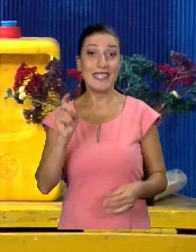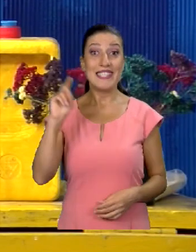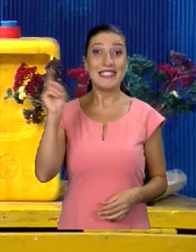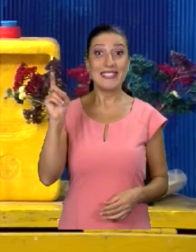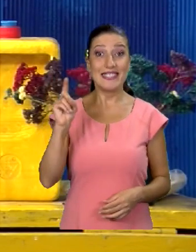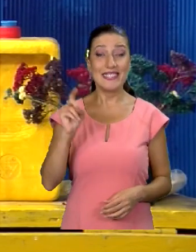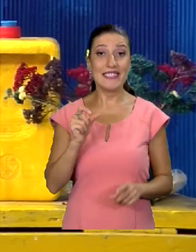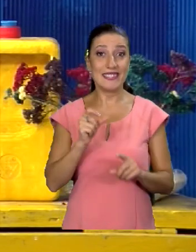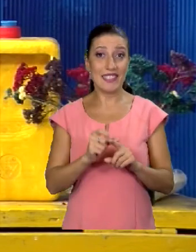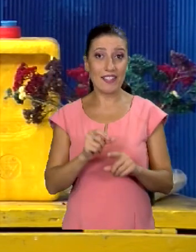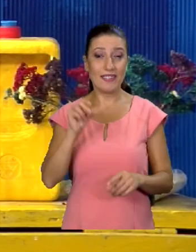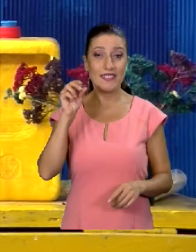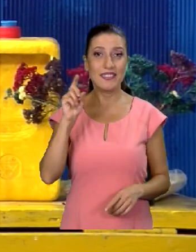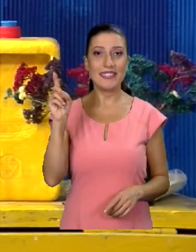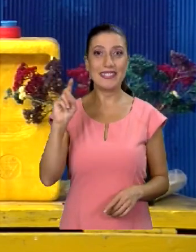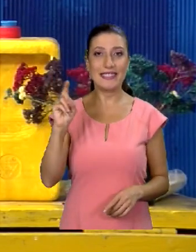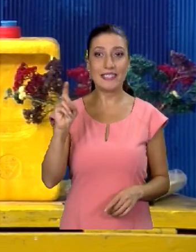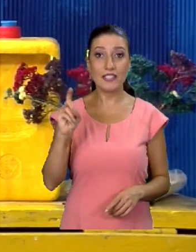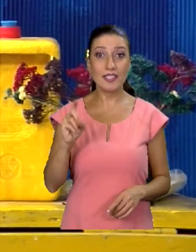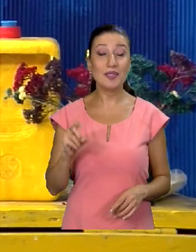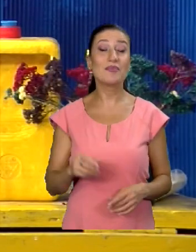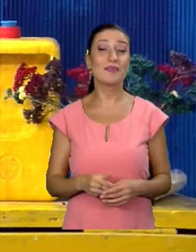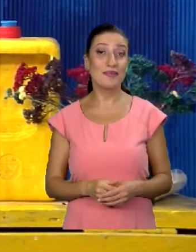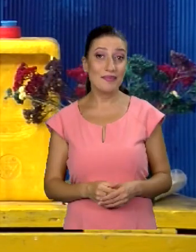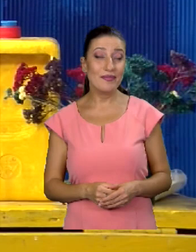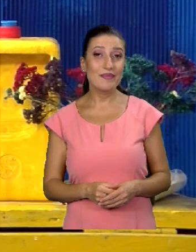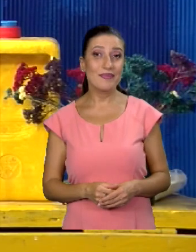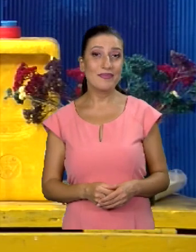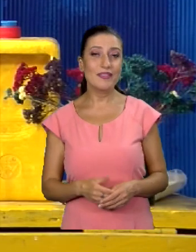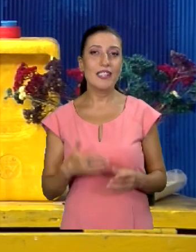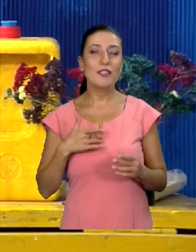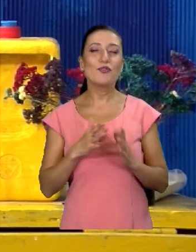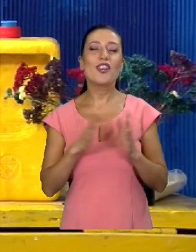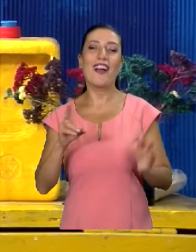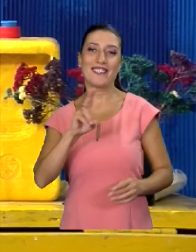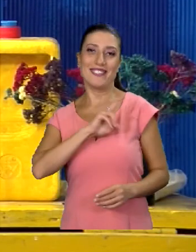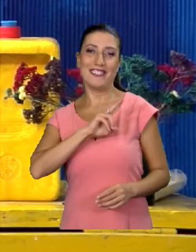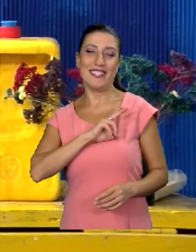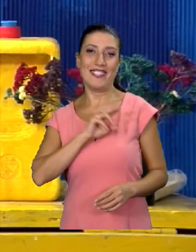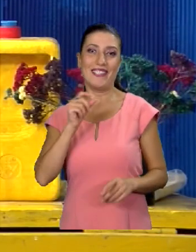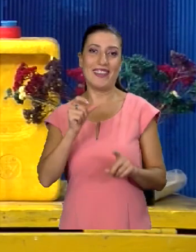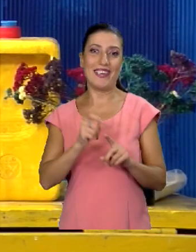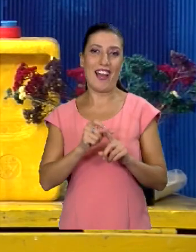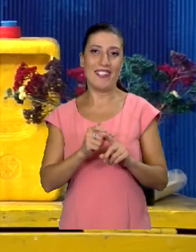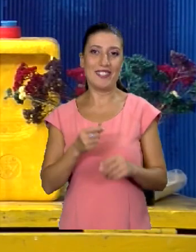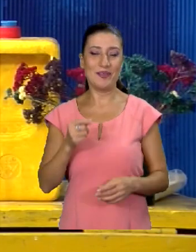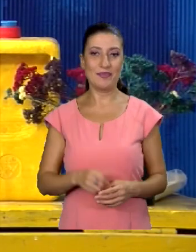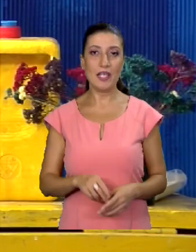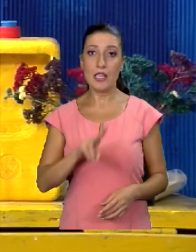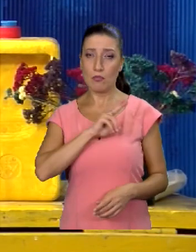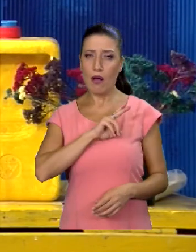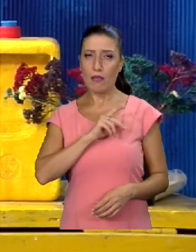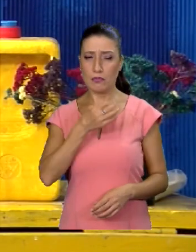զտարը։ Զտար։ Ահա։ Իմ ամենասիրած տարերից մեկը։